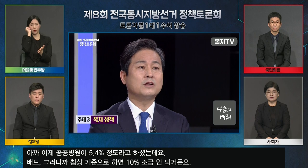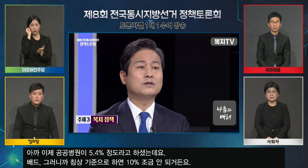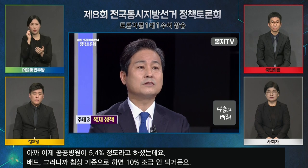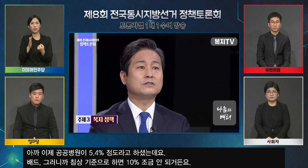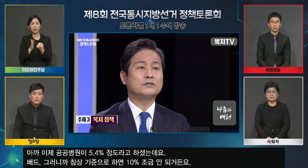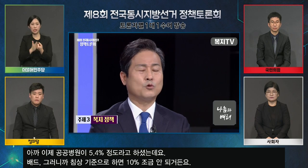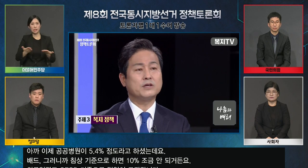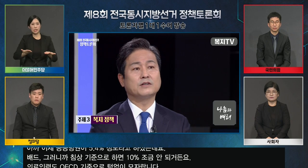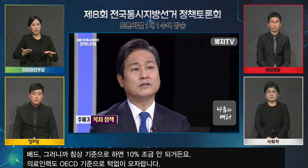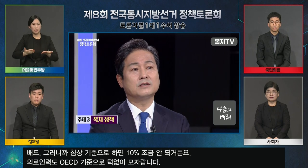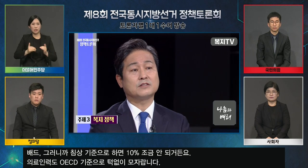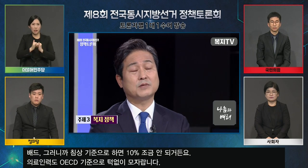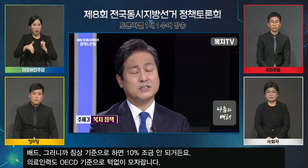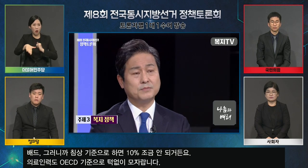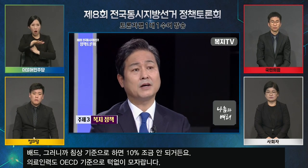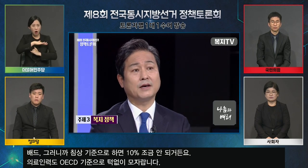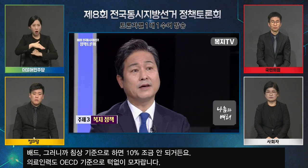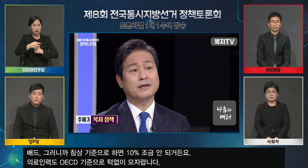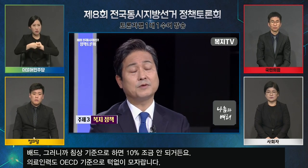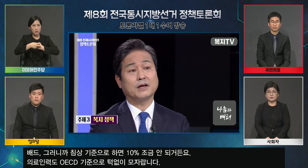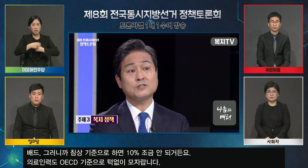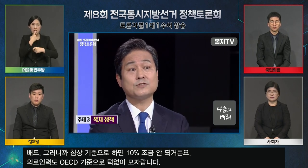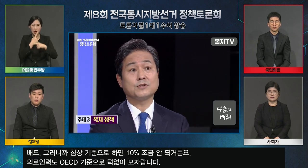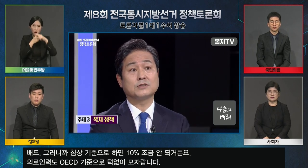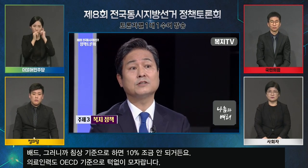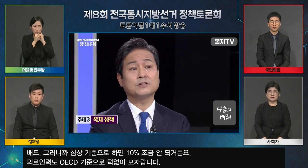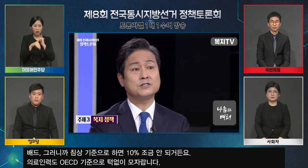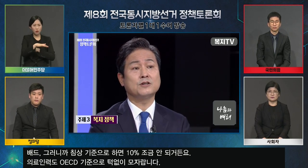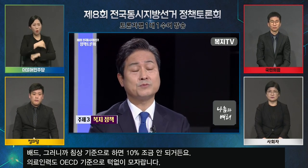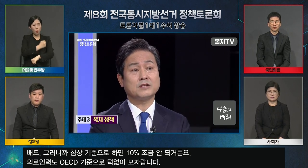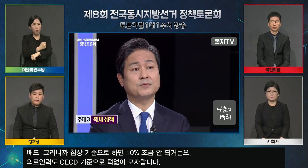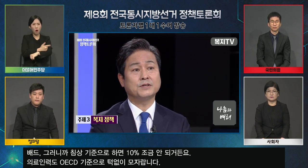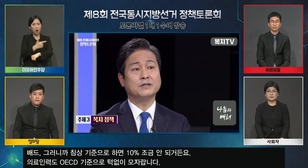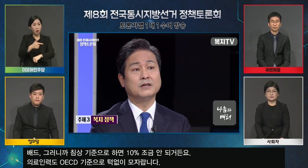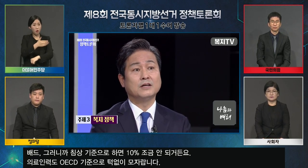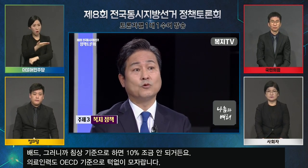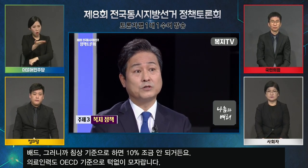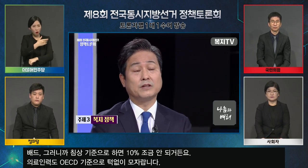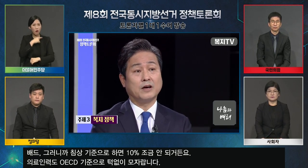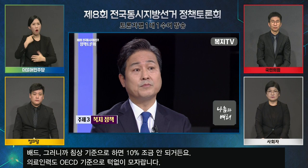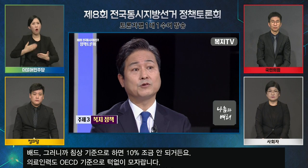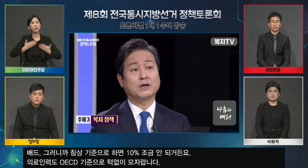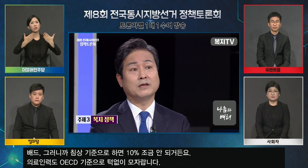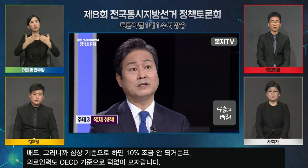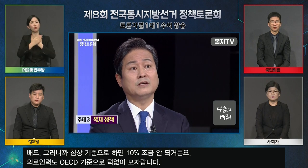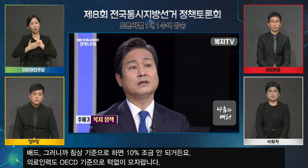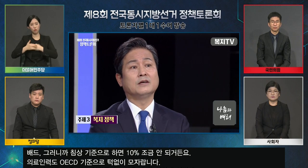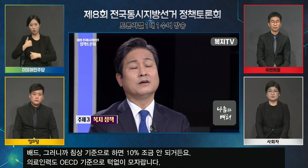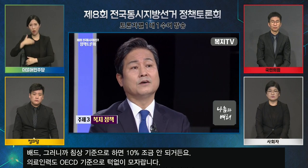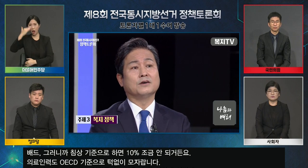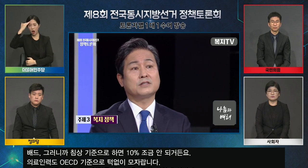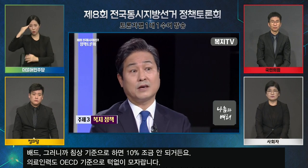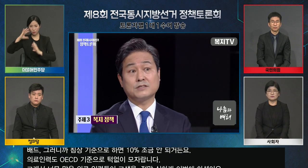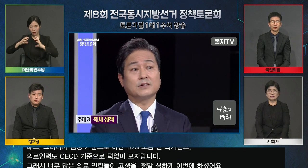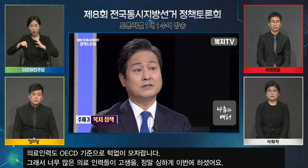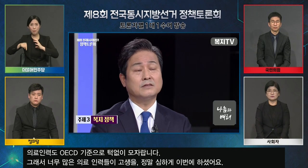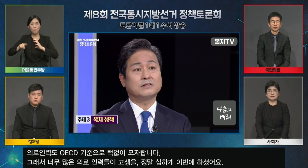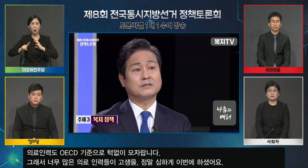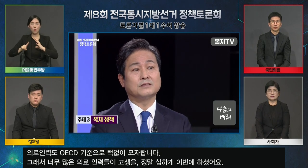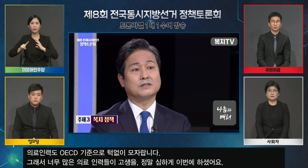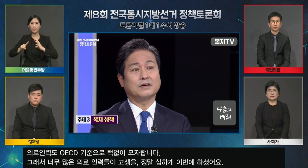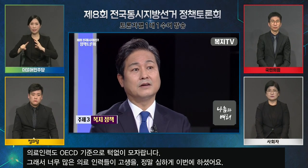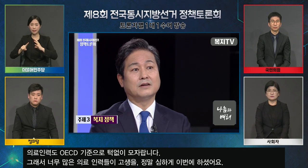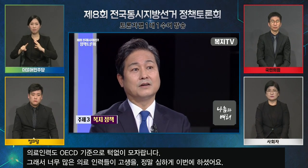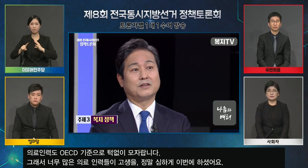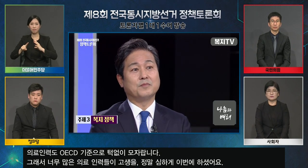의료인력들이 고생을 정말 심하게 이번에 하셨어요. 그 헌신이 없었다면 오늘의 대한민국의 세계적인